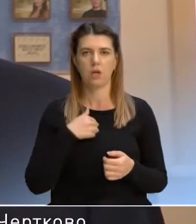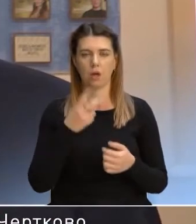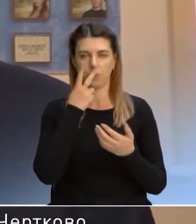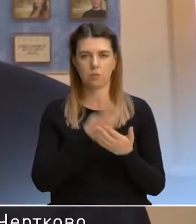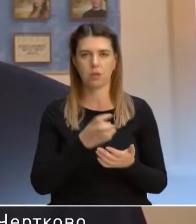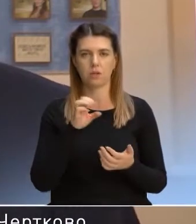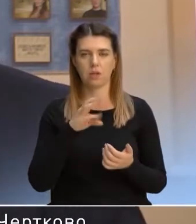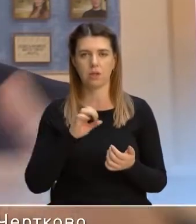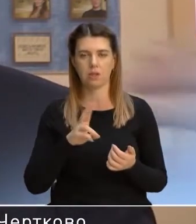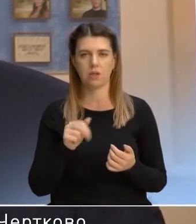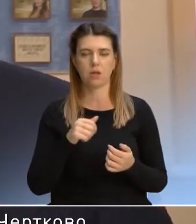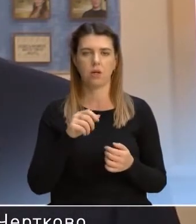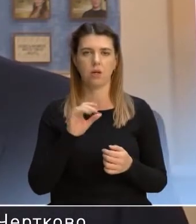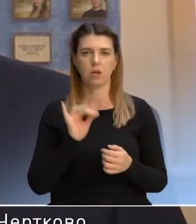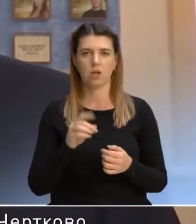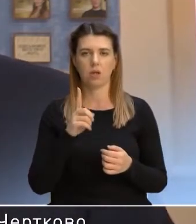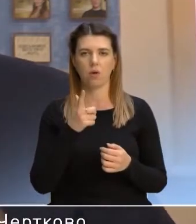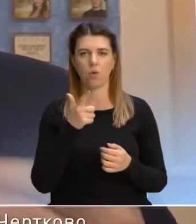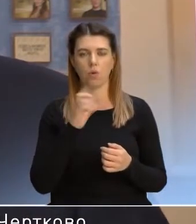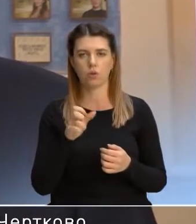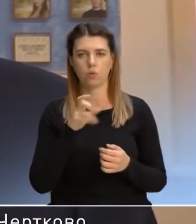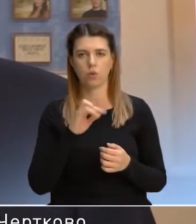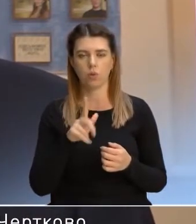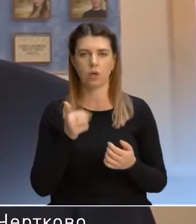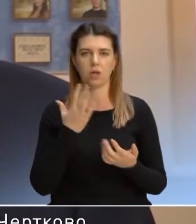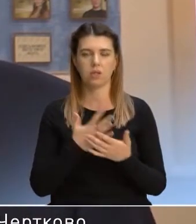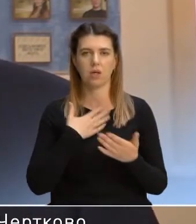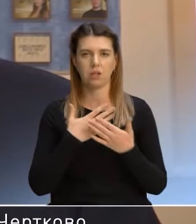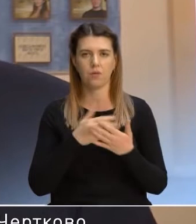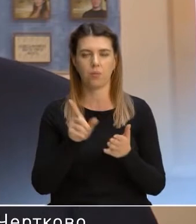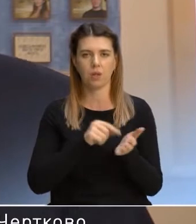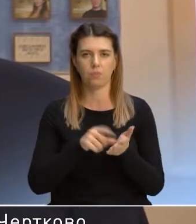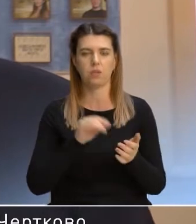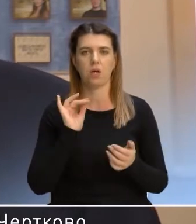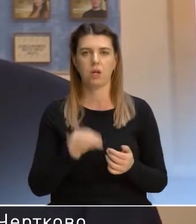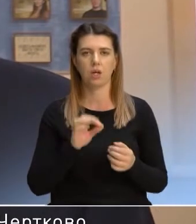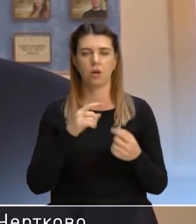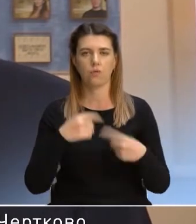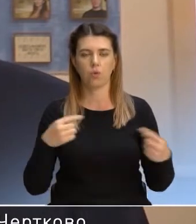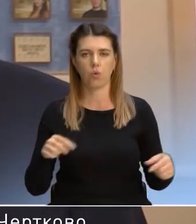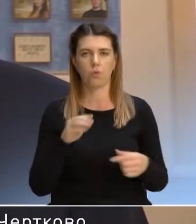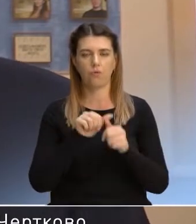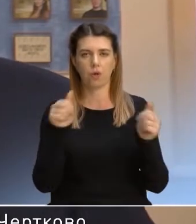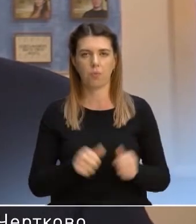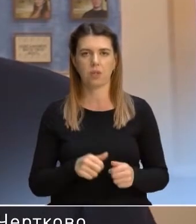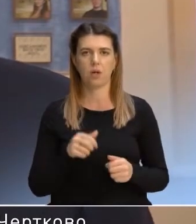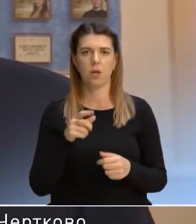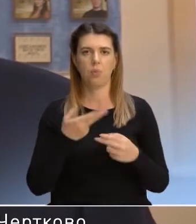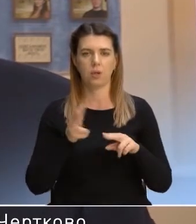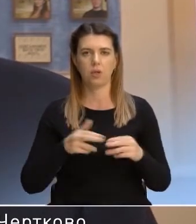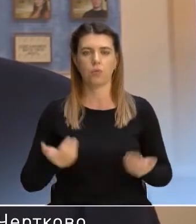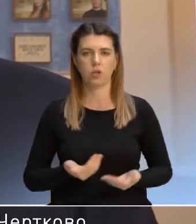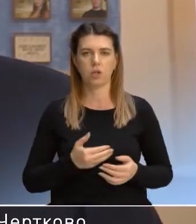посмотрел по статистическим данным и на госуслугах уже идет активно перепись и под руку в другом формате поэтому